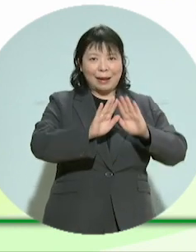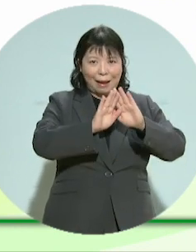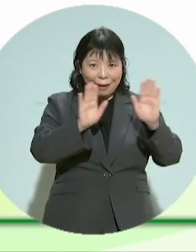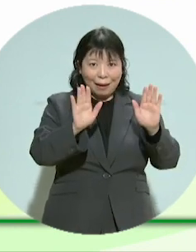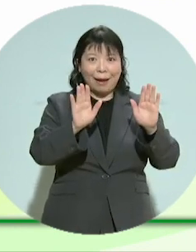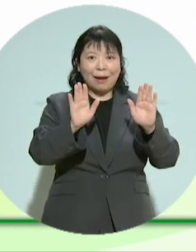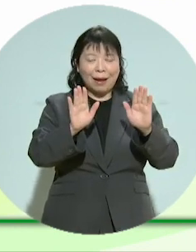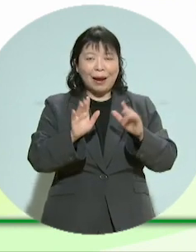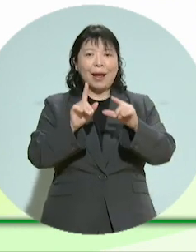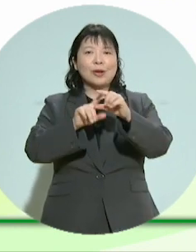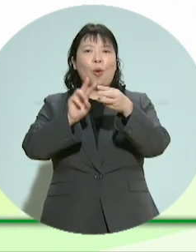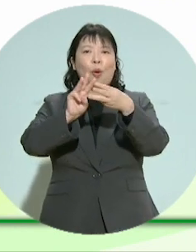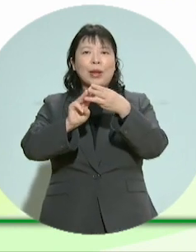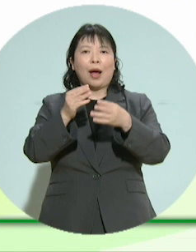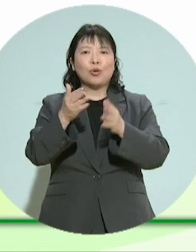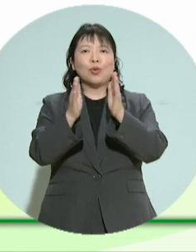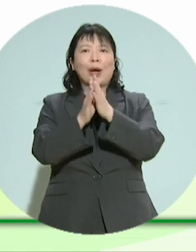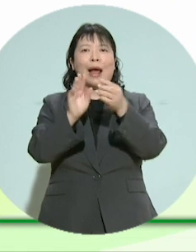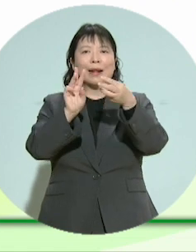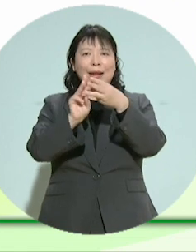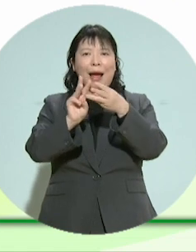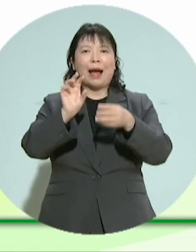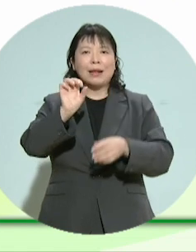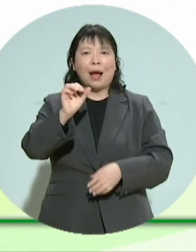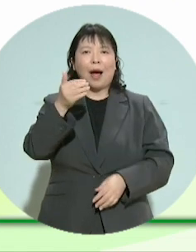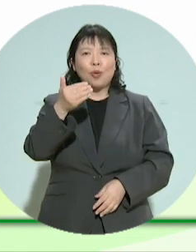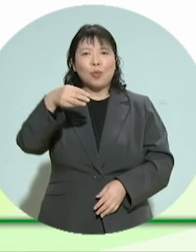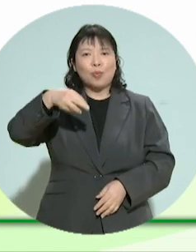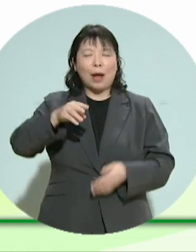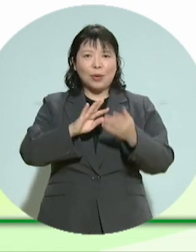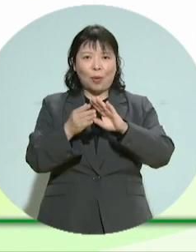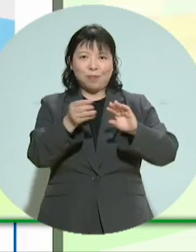神田佐久間町までの全線が開通する予定です。